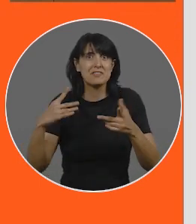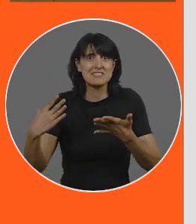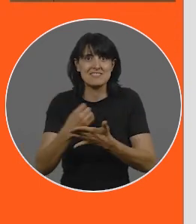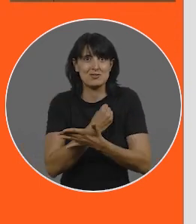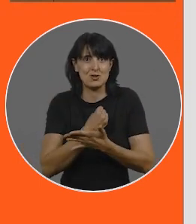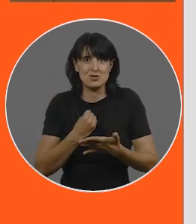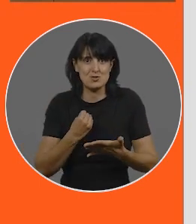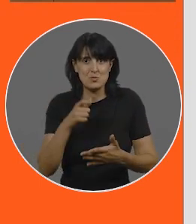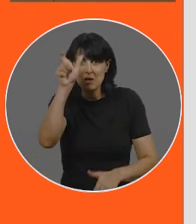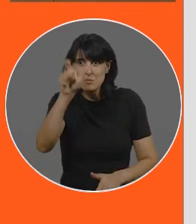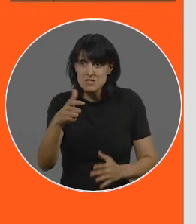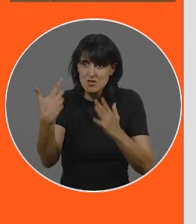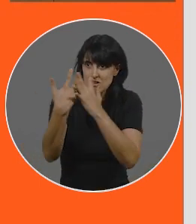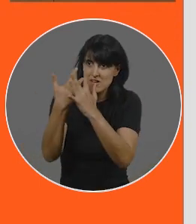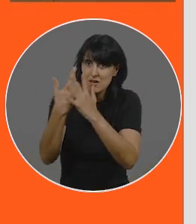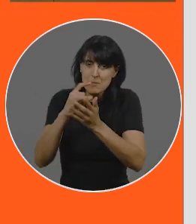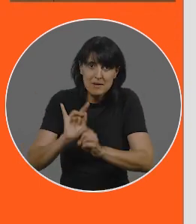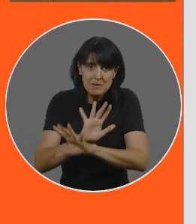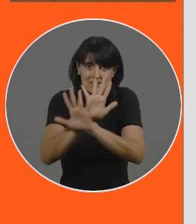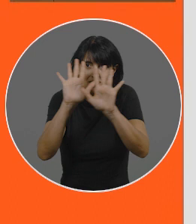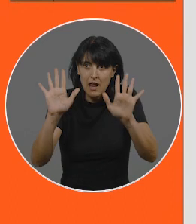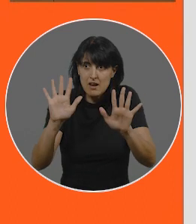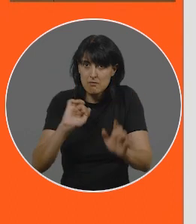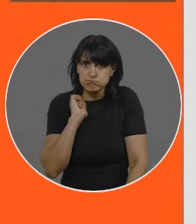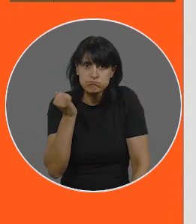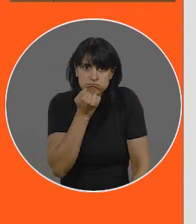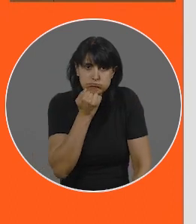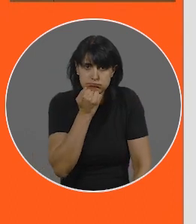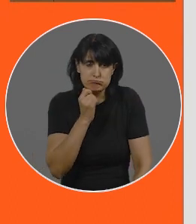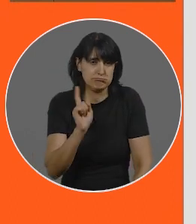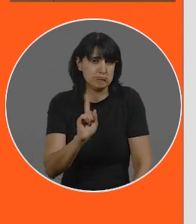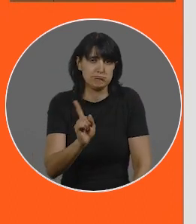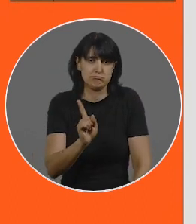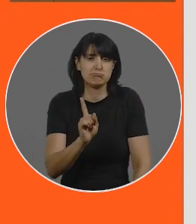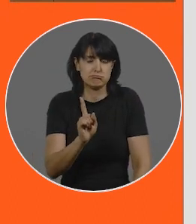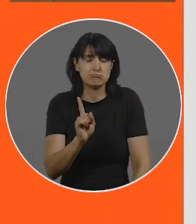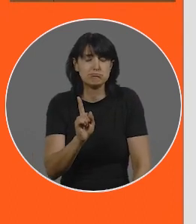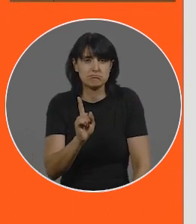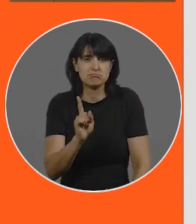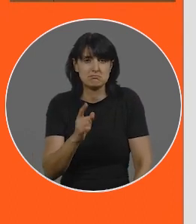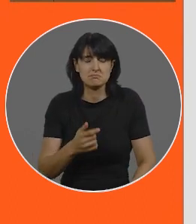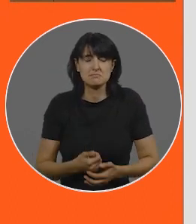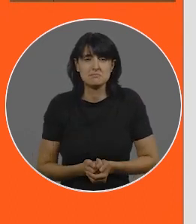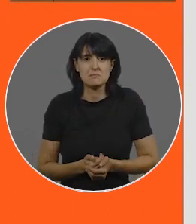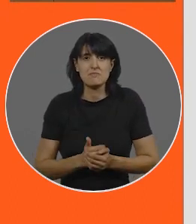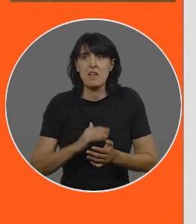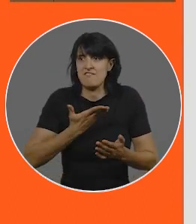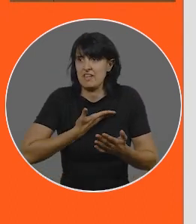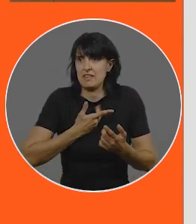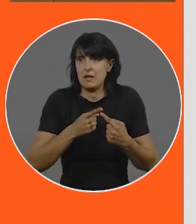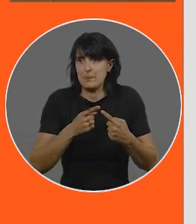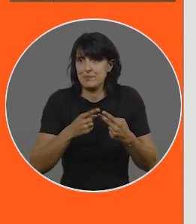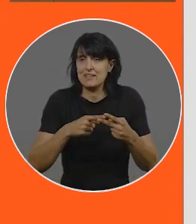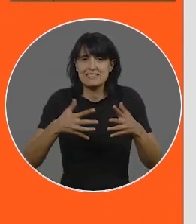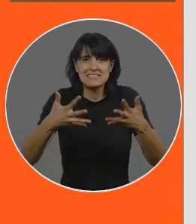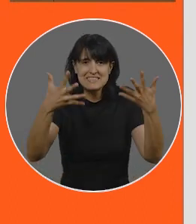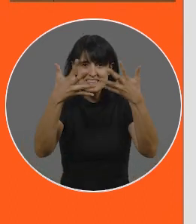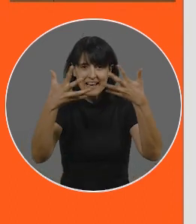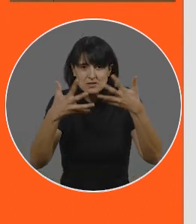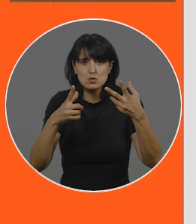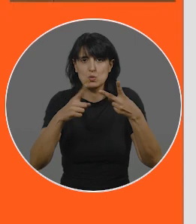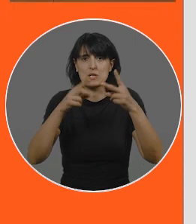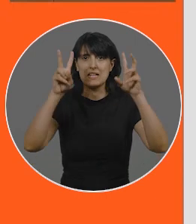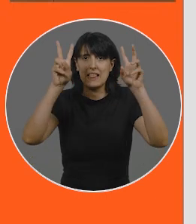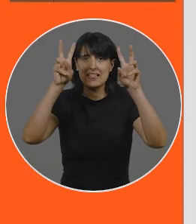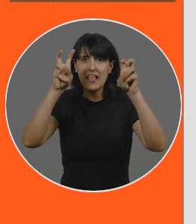això li afecta a tothom. Mai ningú es queixarà que li expliquis les coses clarament. Mai ningú. Per tant, què afecta? A textos,